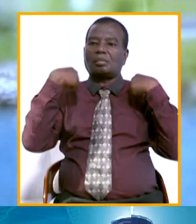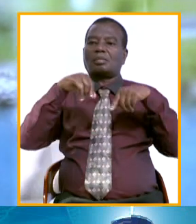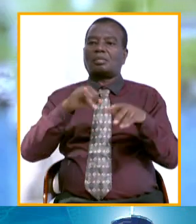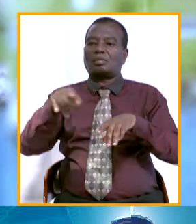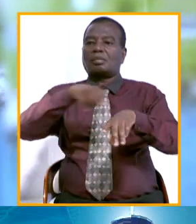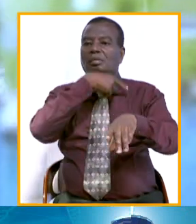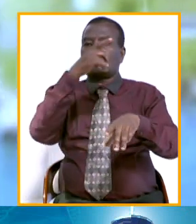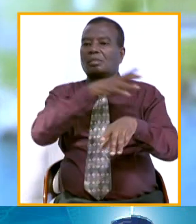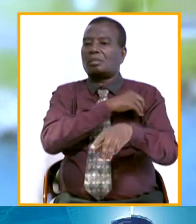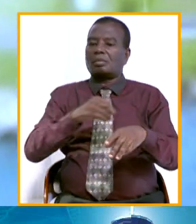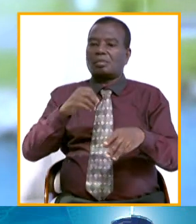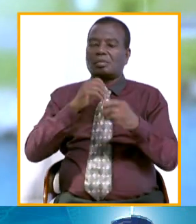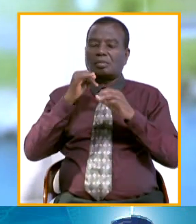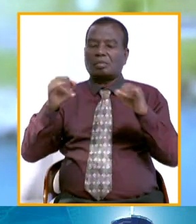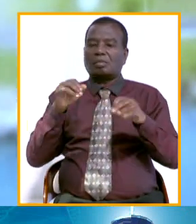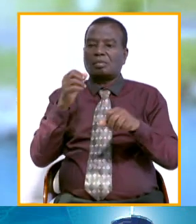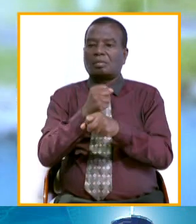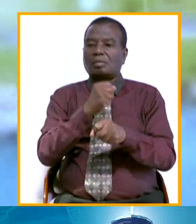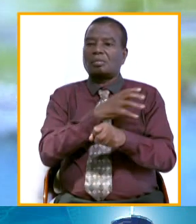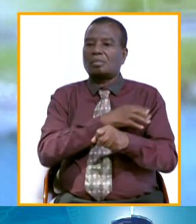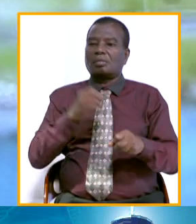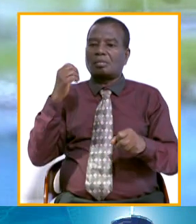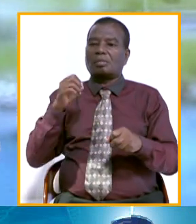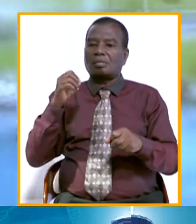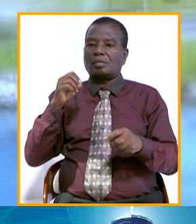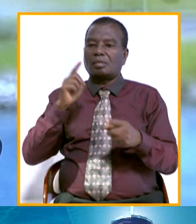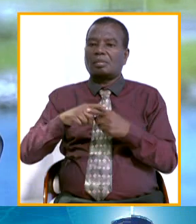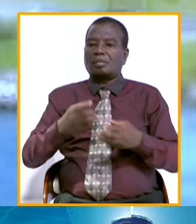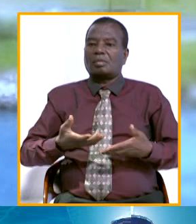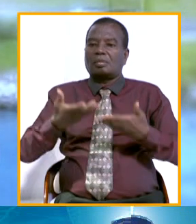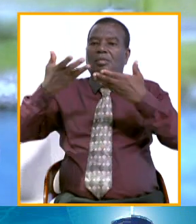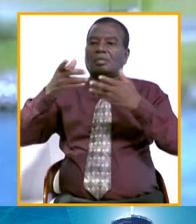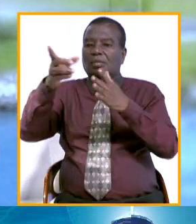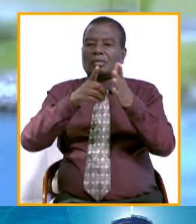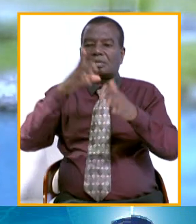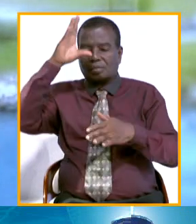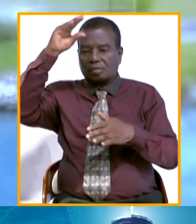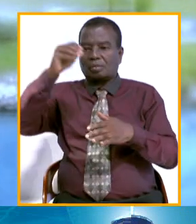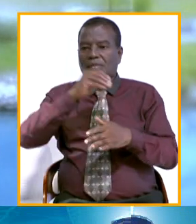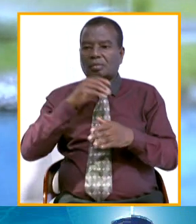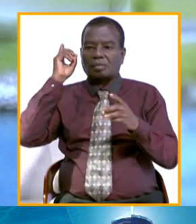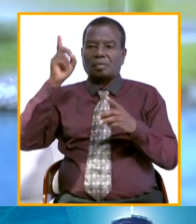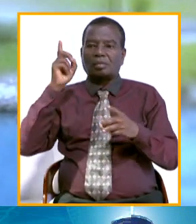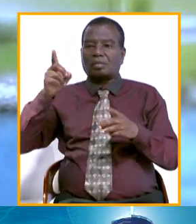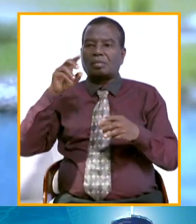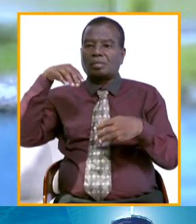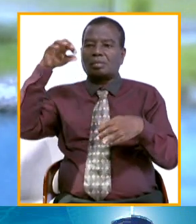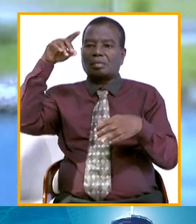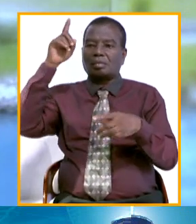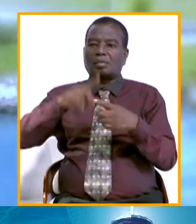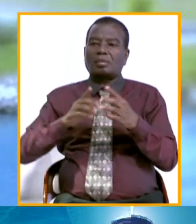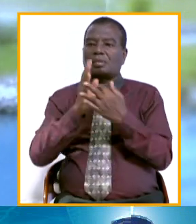sa longue et brillante carrière, tout en œuvrant inlassablement à la promotion des droits de l'homme et de la démocratie, notamment